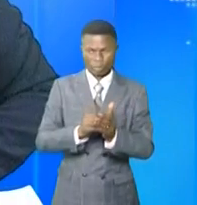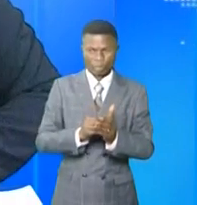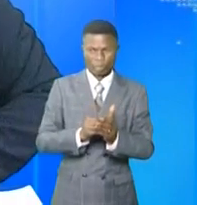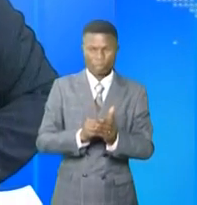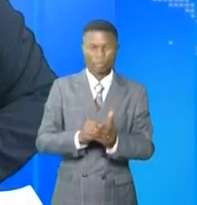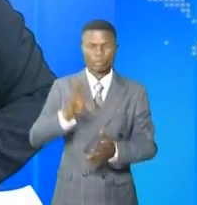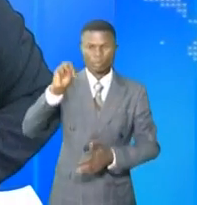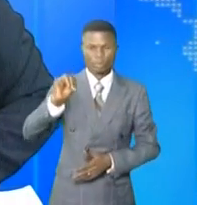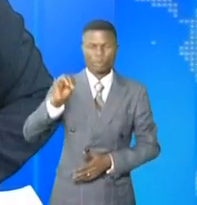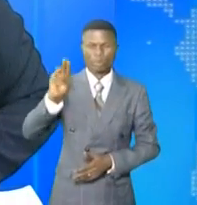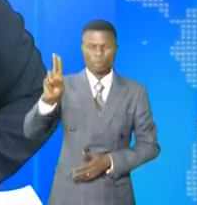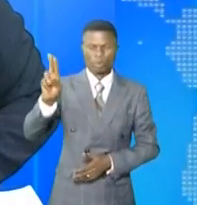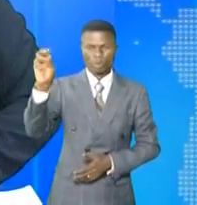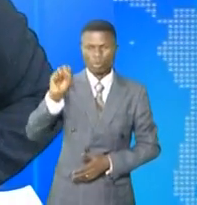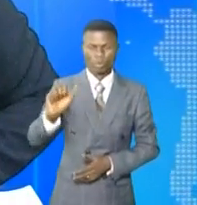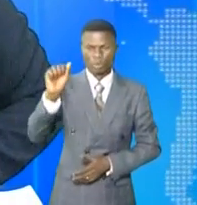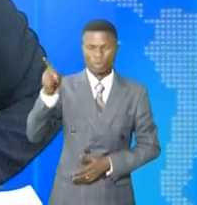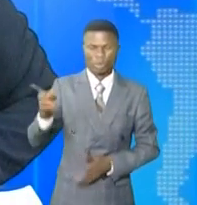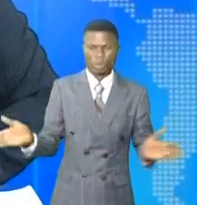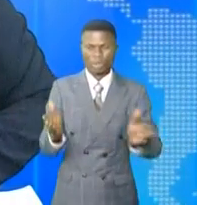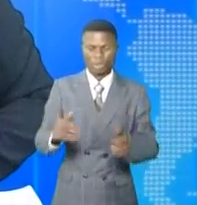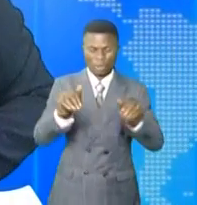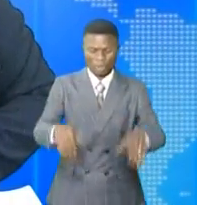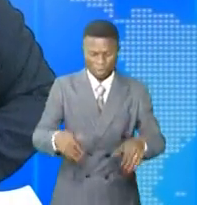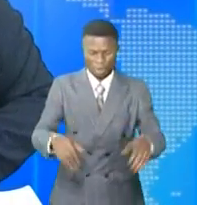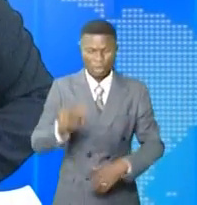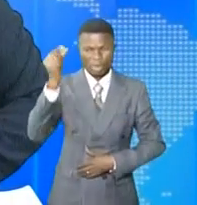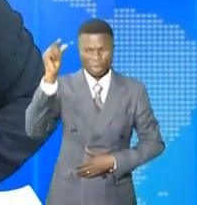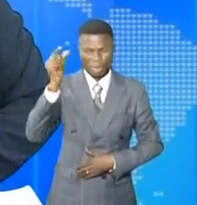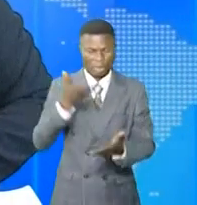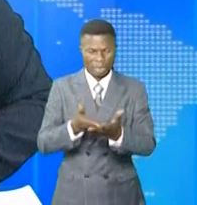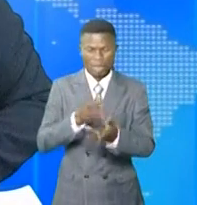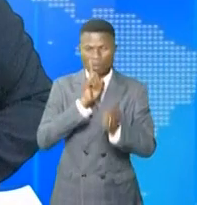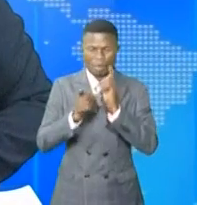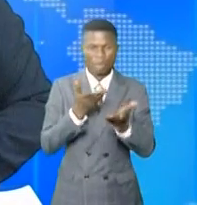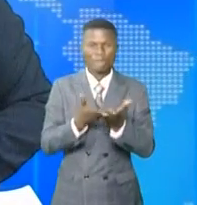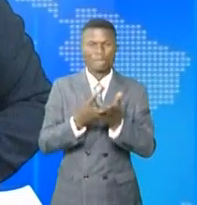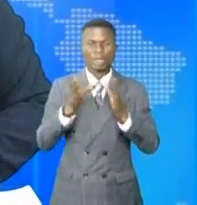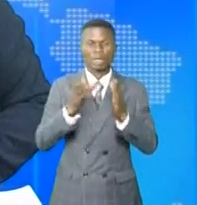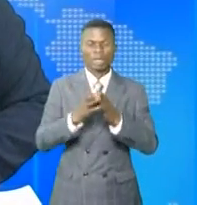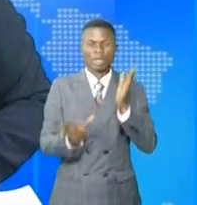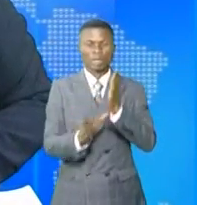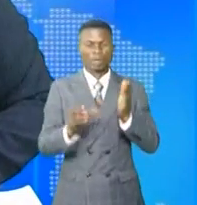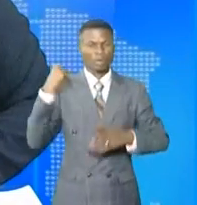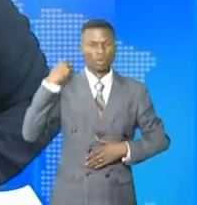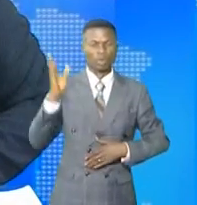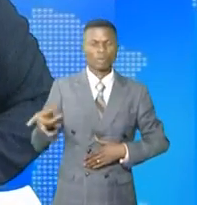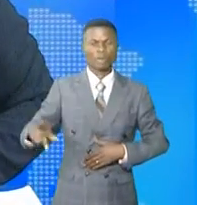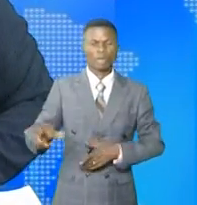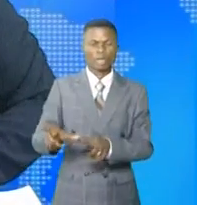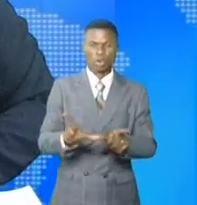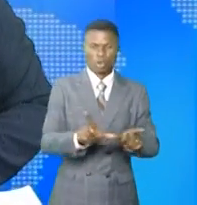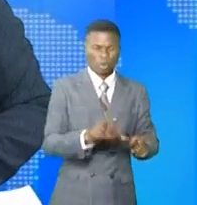des Moussampo pour l'encadrement de trésors artisanaux, était au cœur de ses échanges avec la vice-gouverneure du Lualaba,